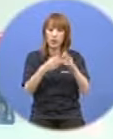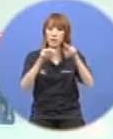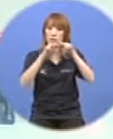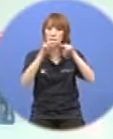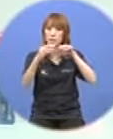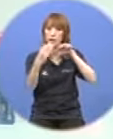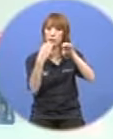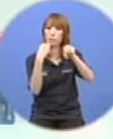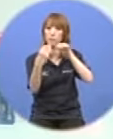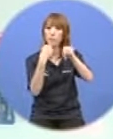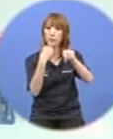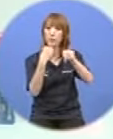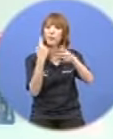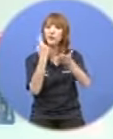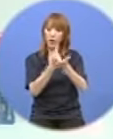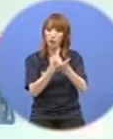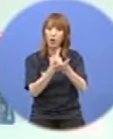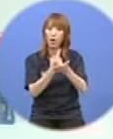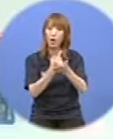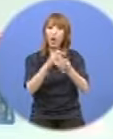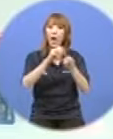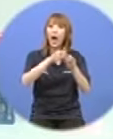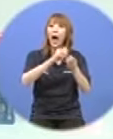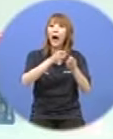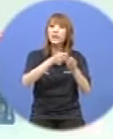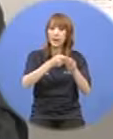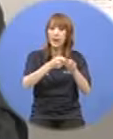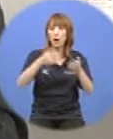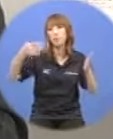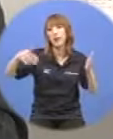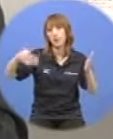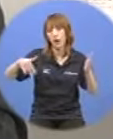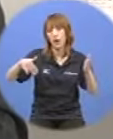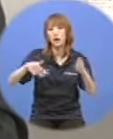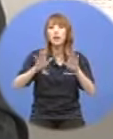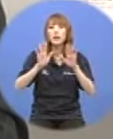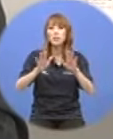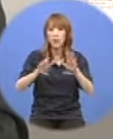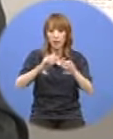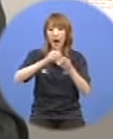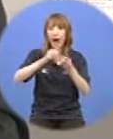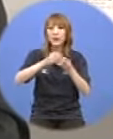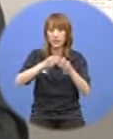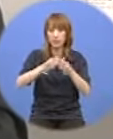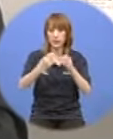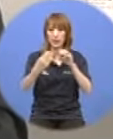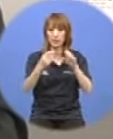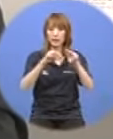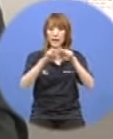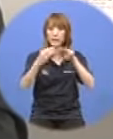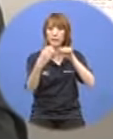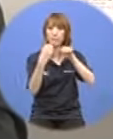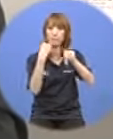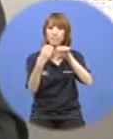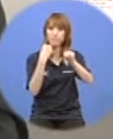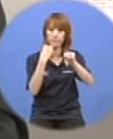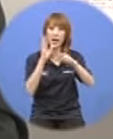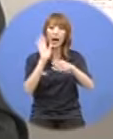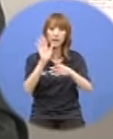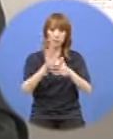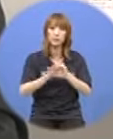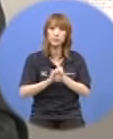ね。 そうですね。 ね、で有田まで通ってなかったぐらい、うん、今も有田まで行ってますけどももっと行かないといけませんね、うん、それ